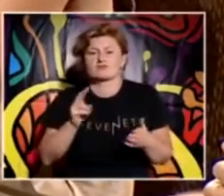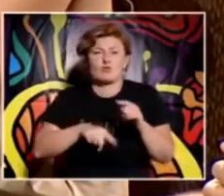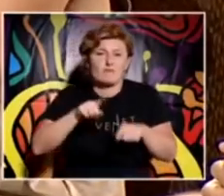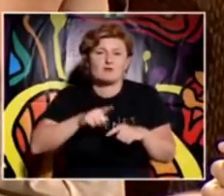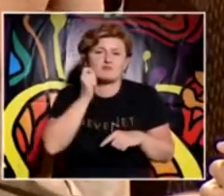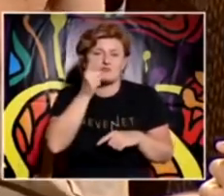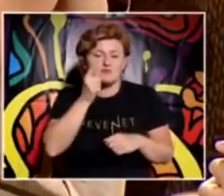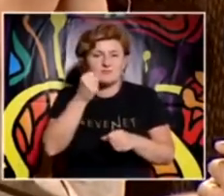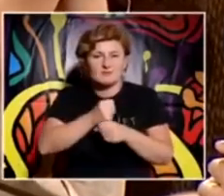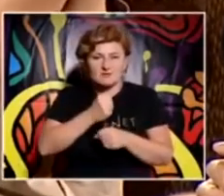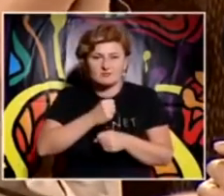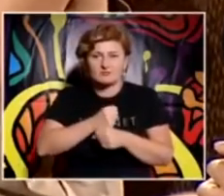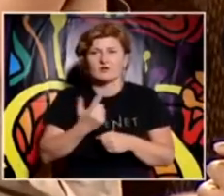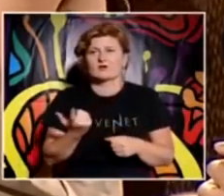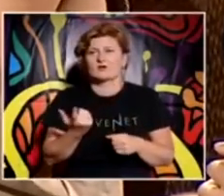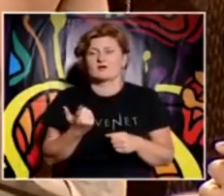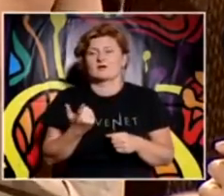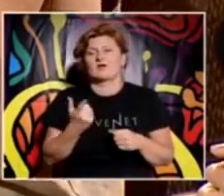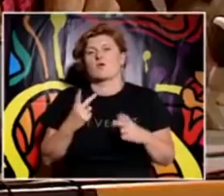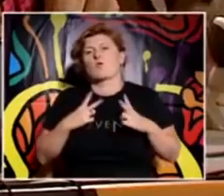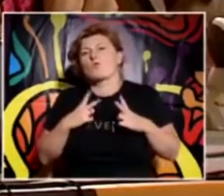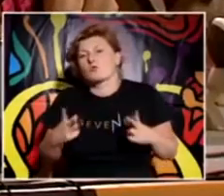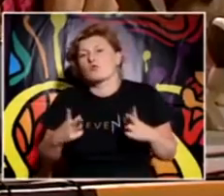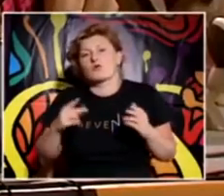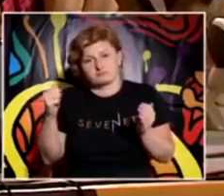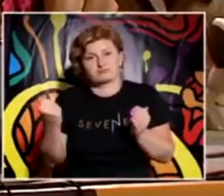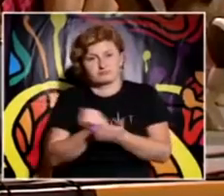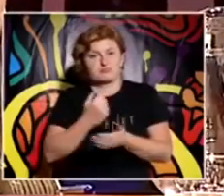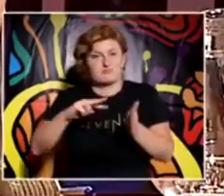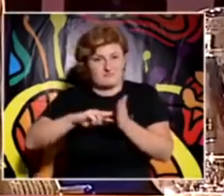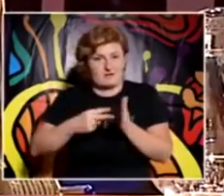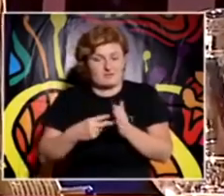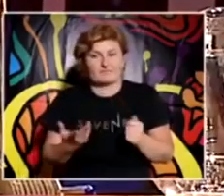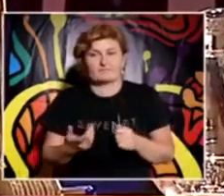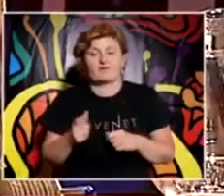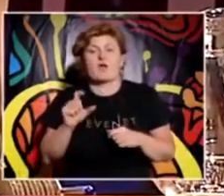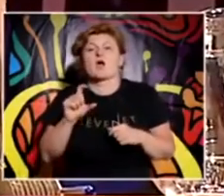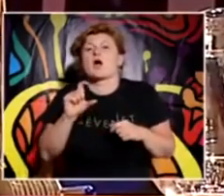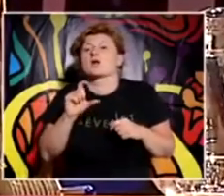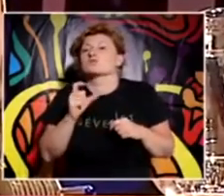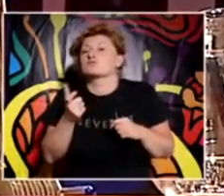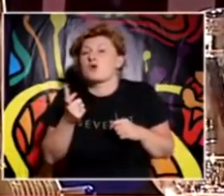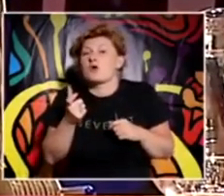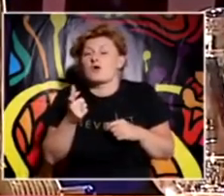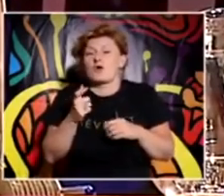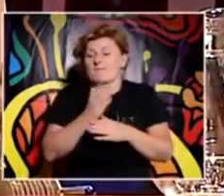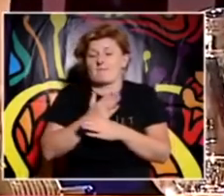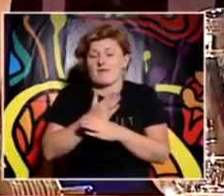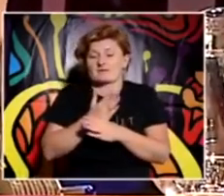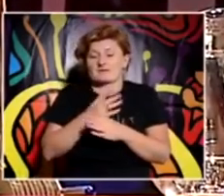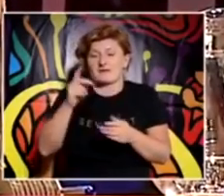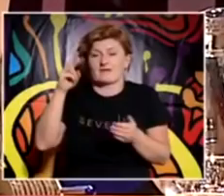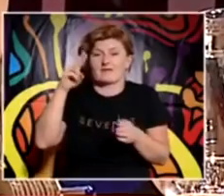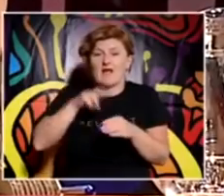pracujemy, więc chociażby takie rzeczy jak urlop musimy zaplanować, ale co się dzieje pomiędzy tą datą wyjazdu a